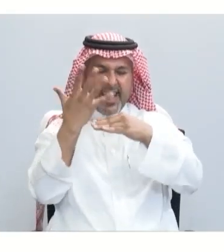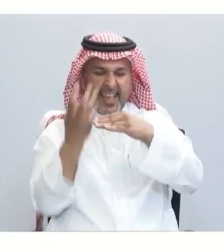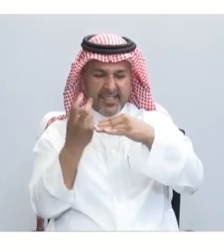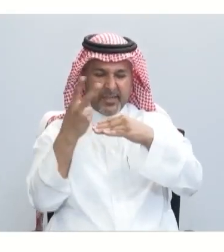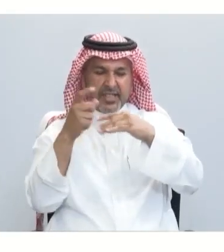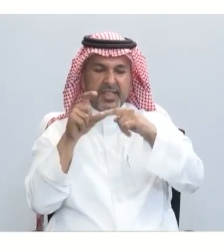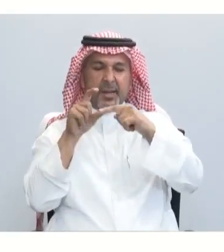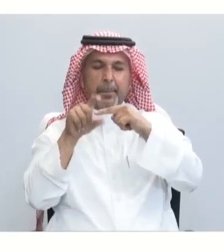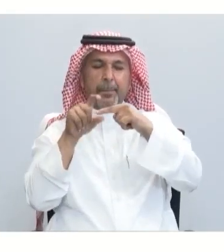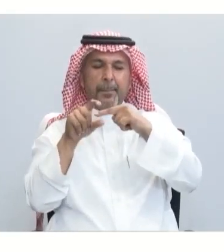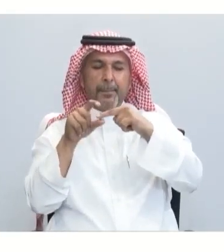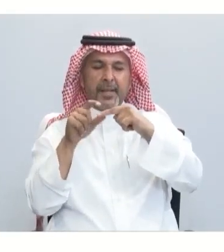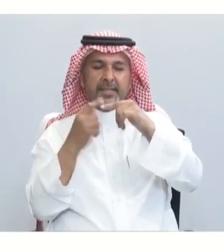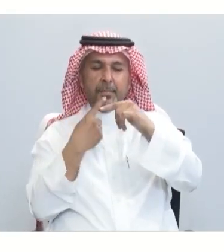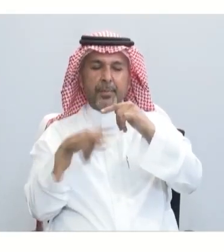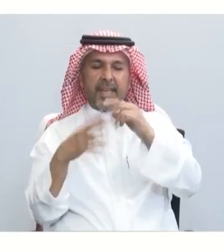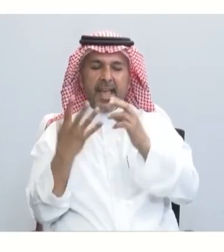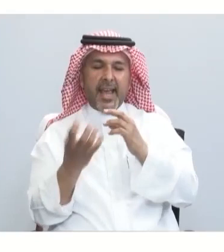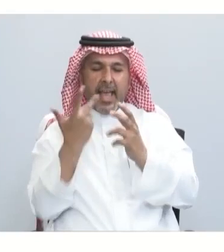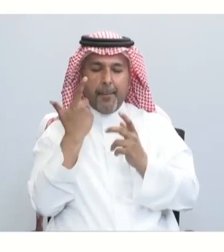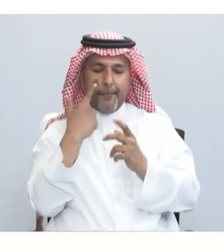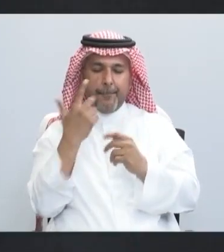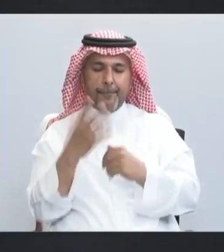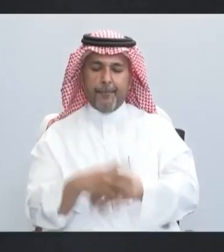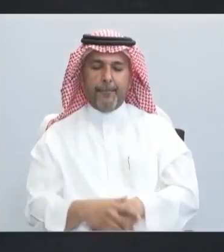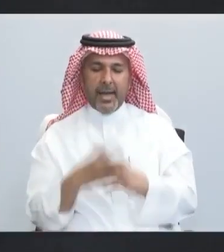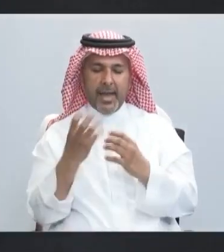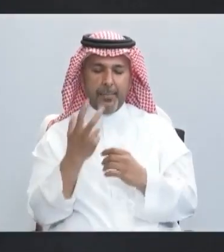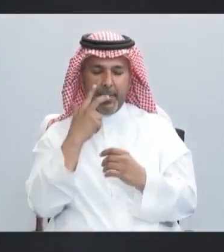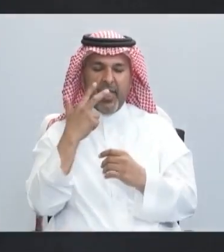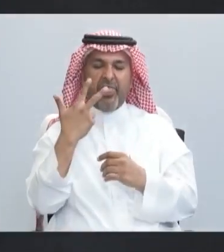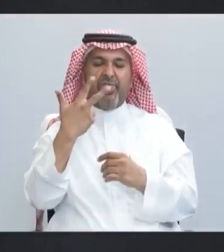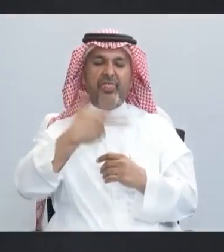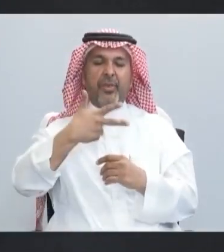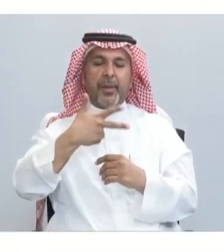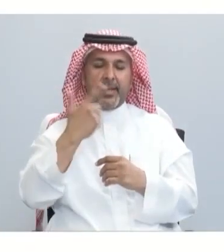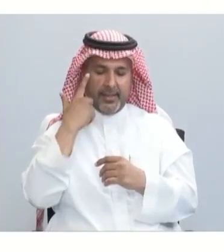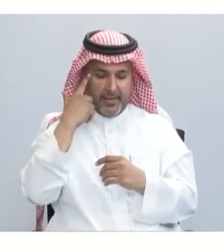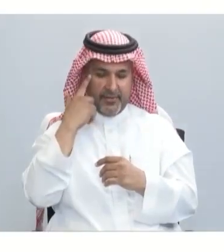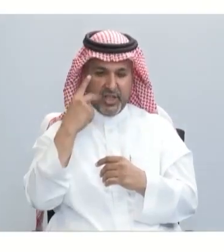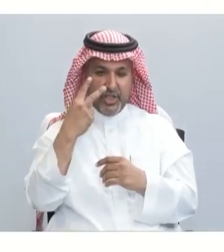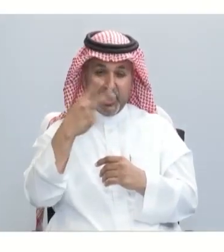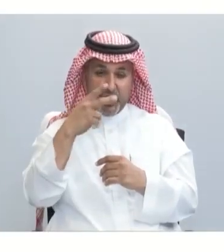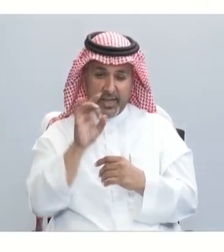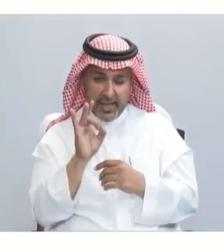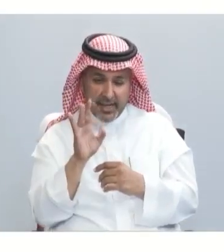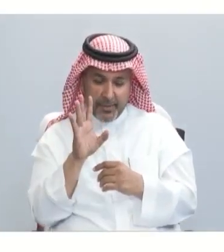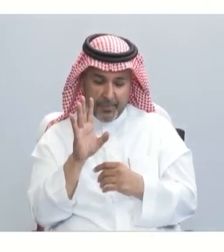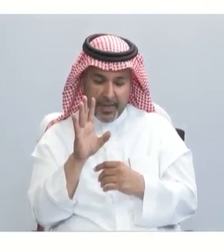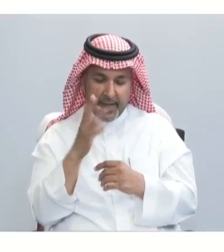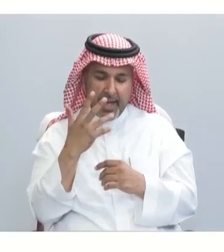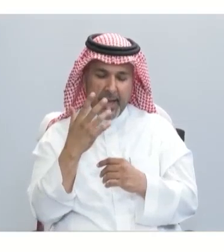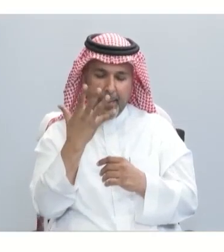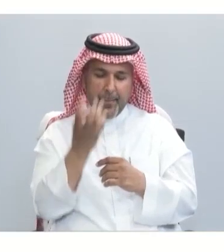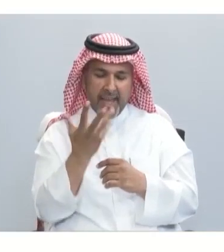منه 20% كم يتبقى من سعر السلعه 80% اللي هي 08 يعني هنا